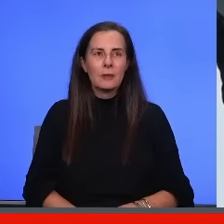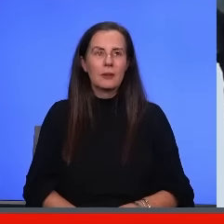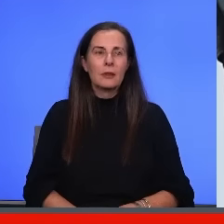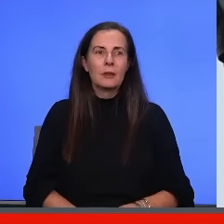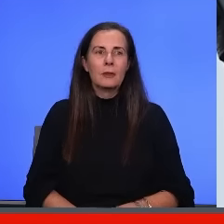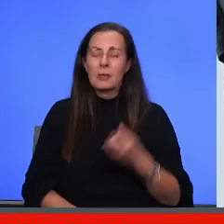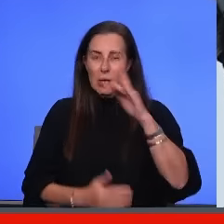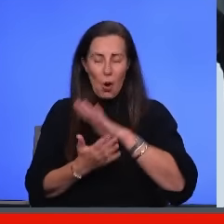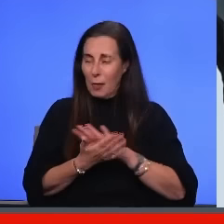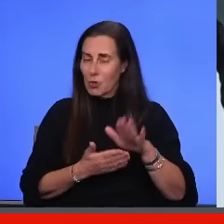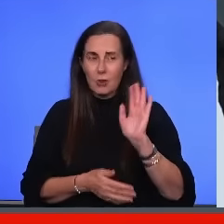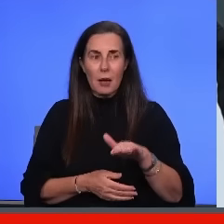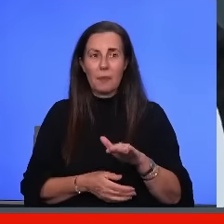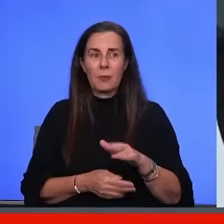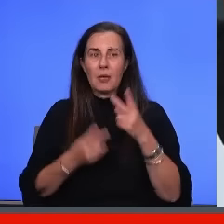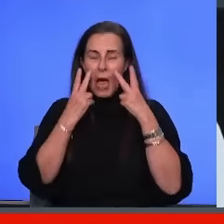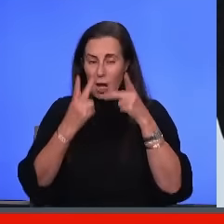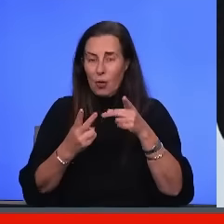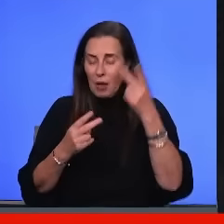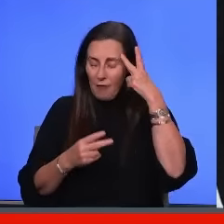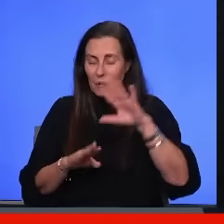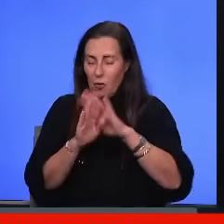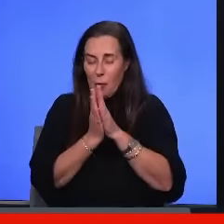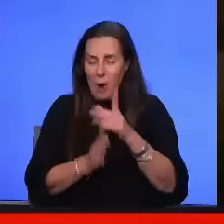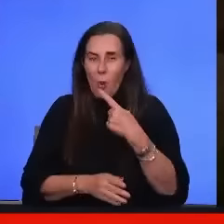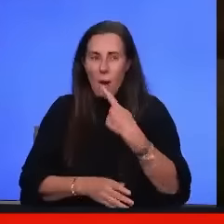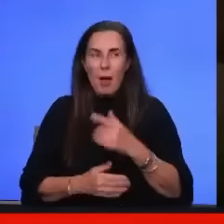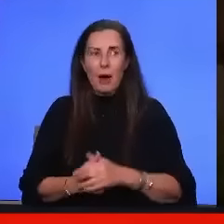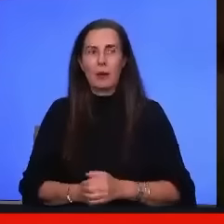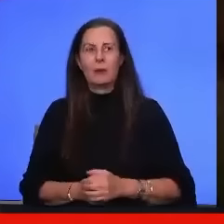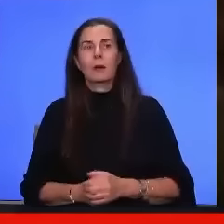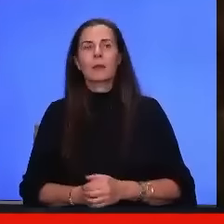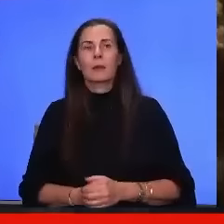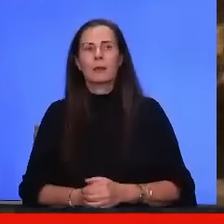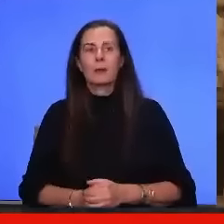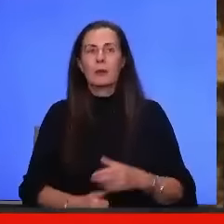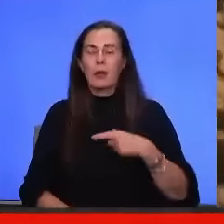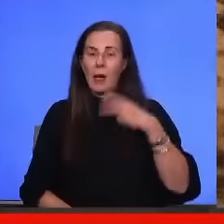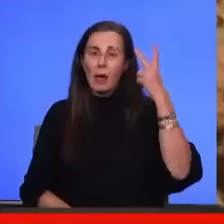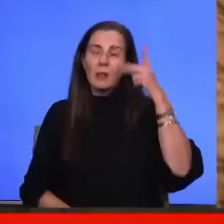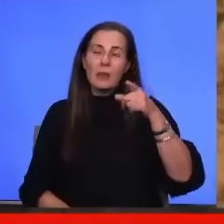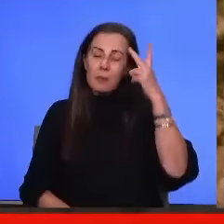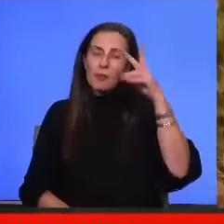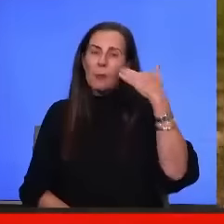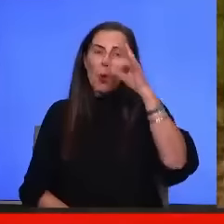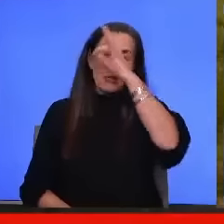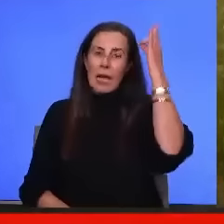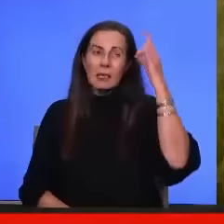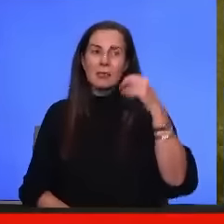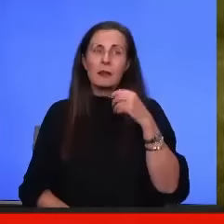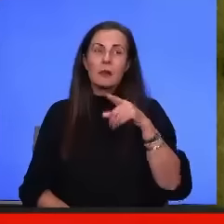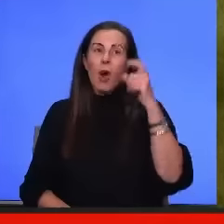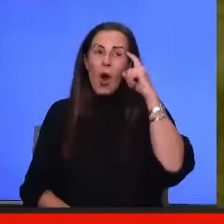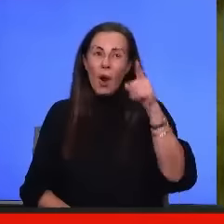זה לא פשוט. גם לראות את זה עכשיו ולהבין על מה הוא דיבר. תבין כמה היה פה נס. ואם ינון חשב